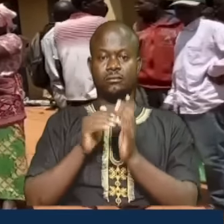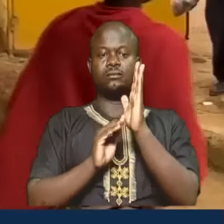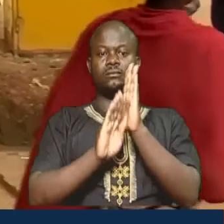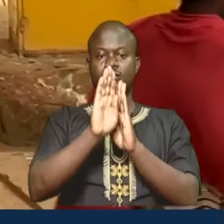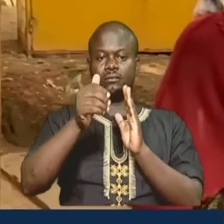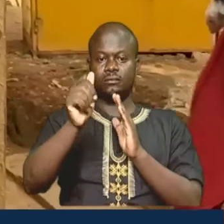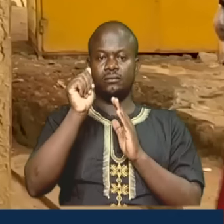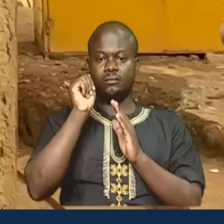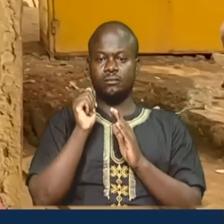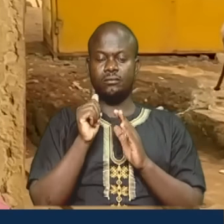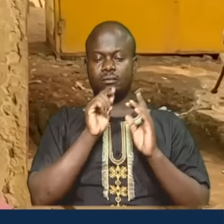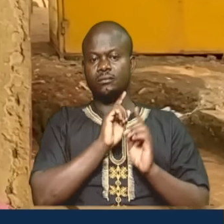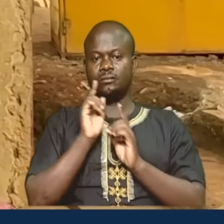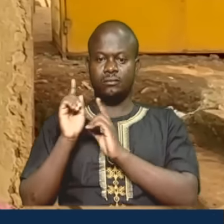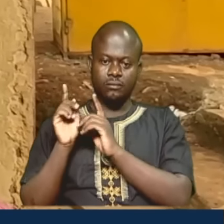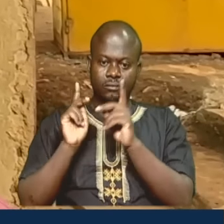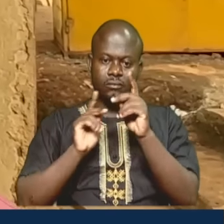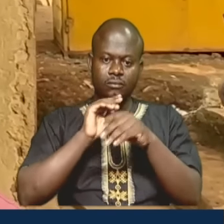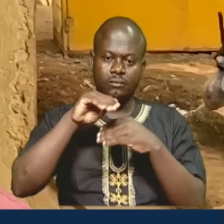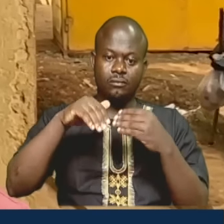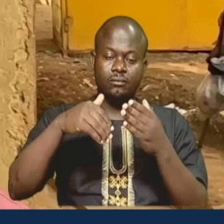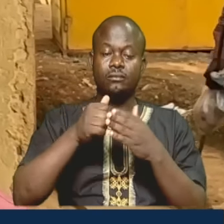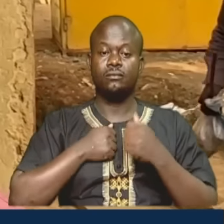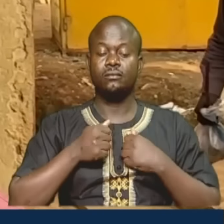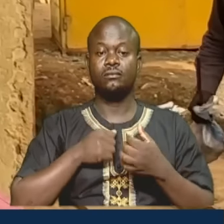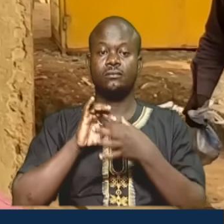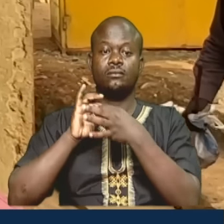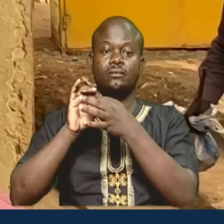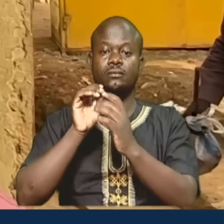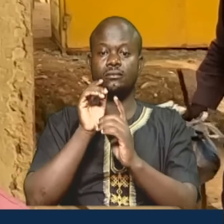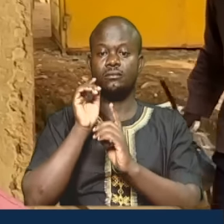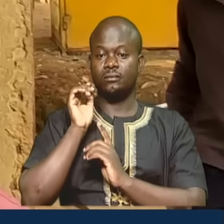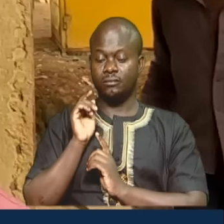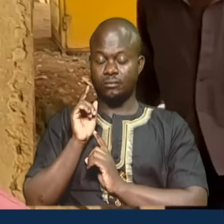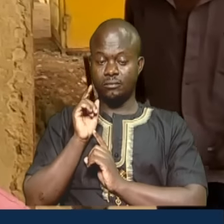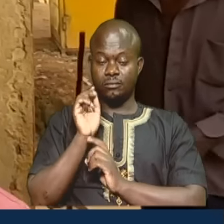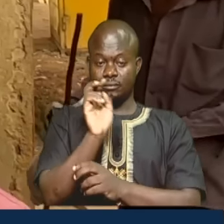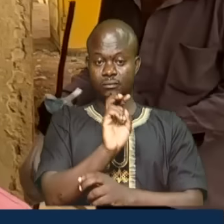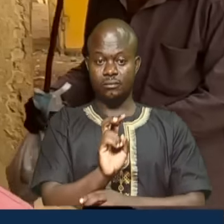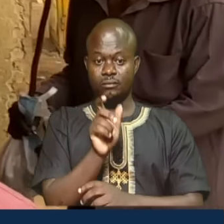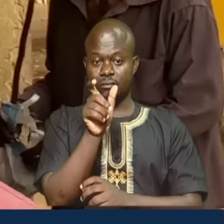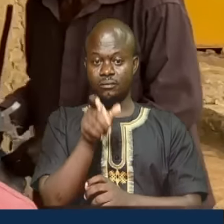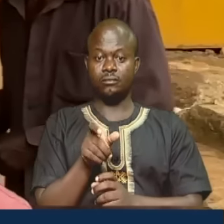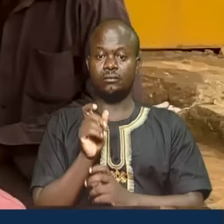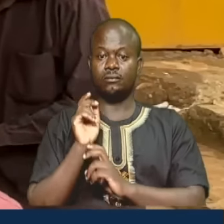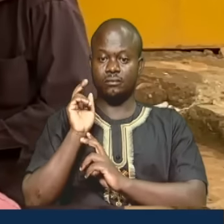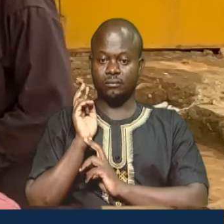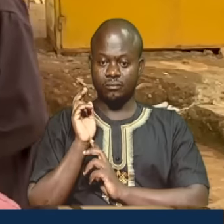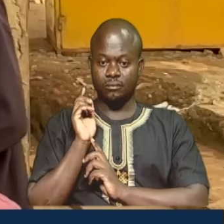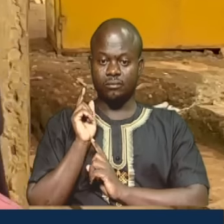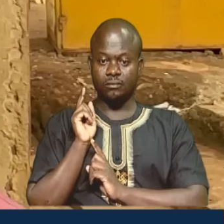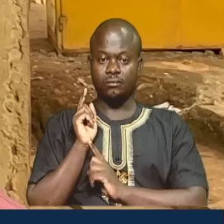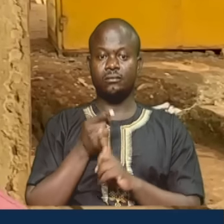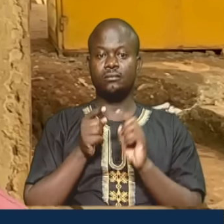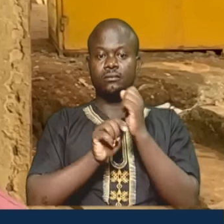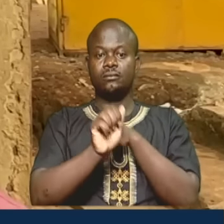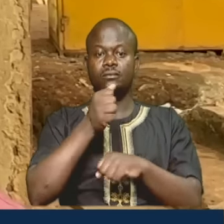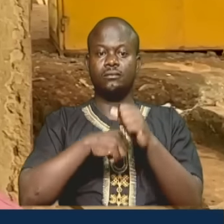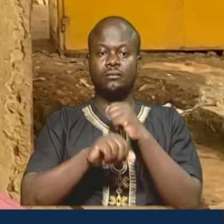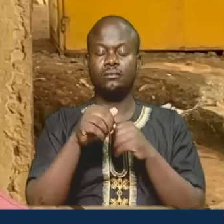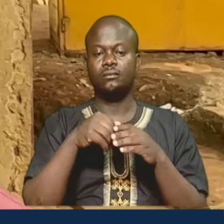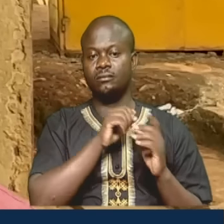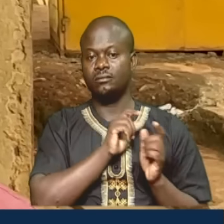ryabo. Ingabo n'abaturage dufatanya mu bikorwa byinshi byo kwicungira umutekano muri Mani Sécurité, mu bikorwa bya